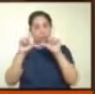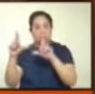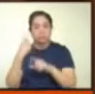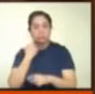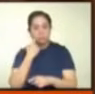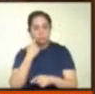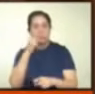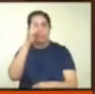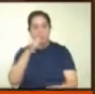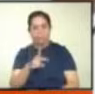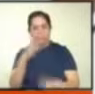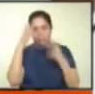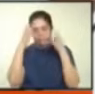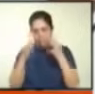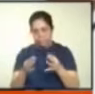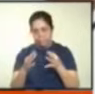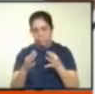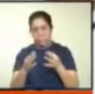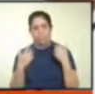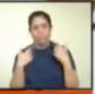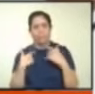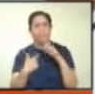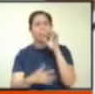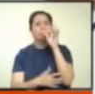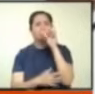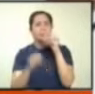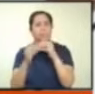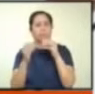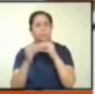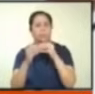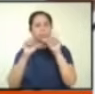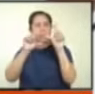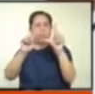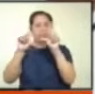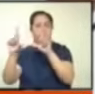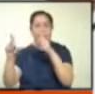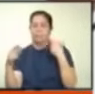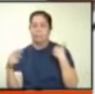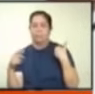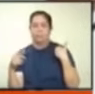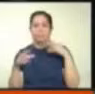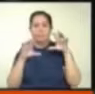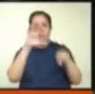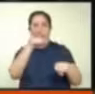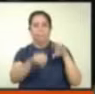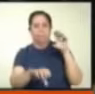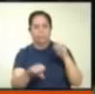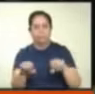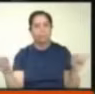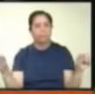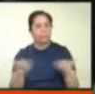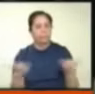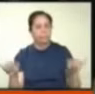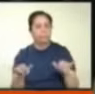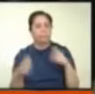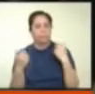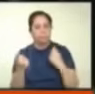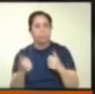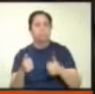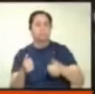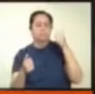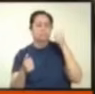ay partial decision pa lang, lalo't 80 pa sa mga akusado ang hindi pa rin nahuhuli. Gayunman, big win pa